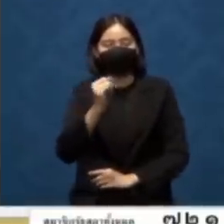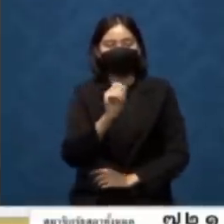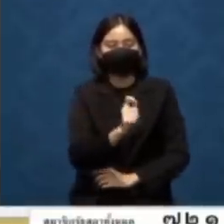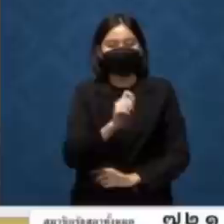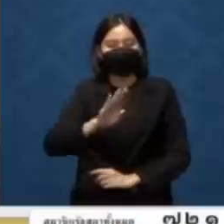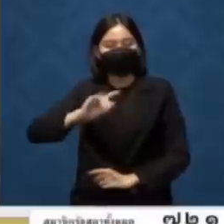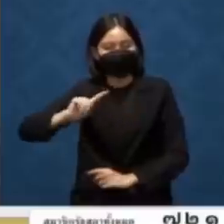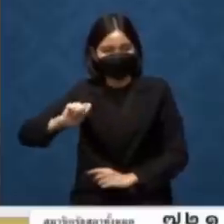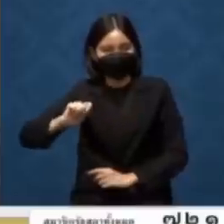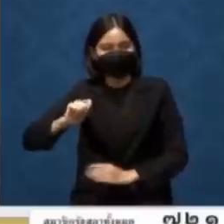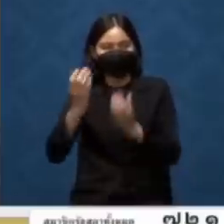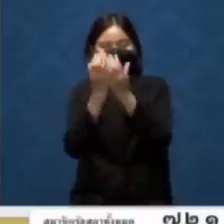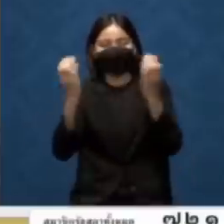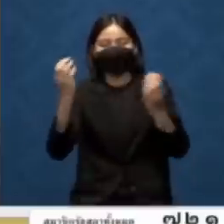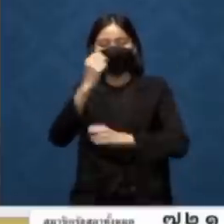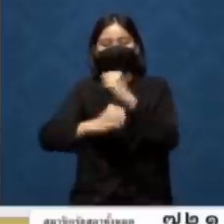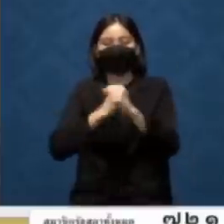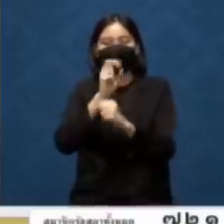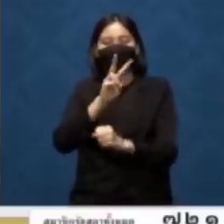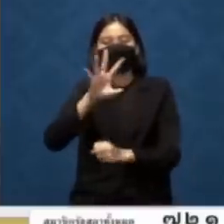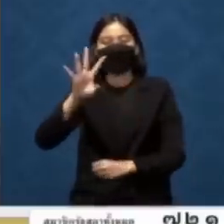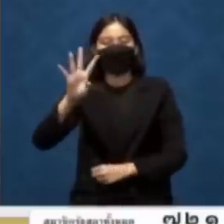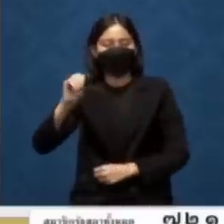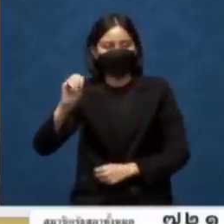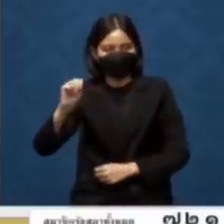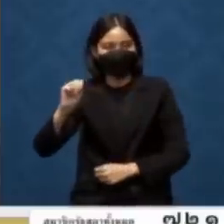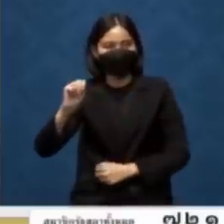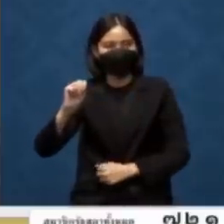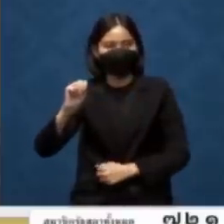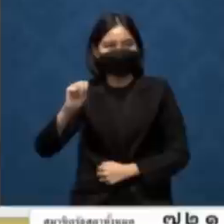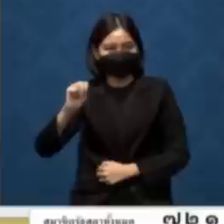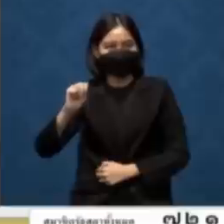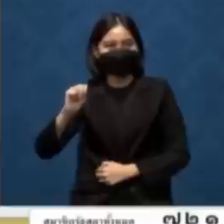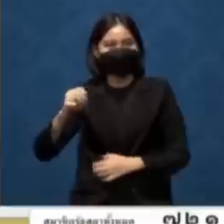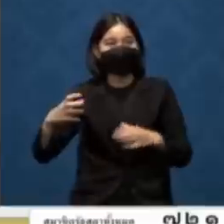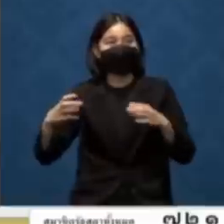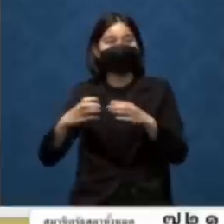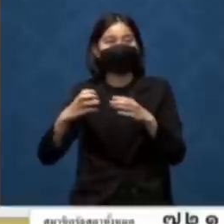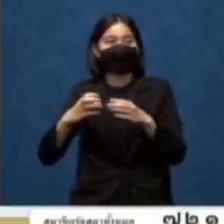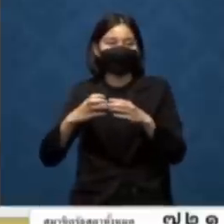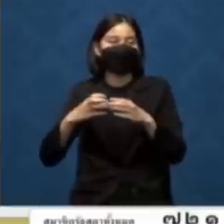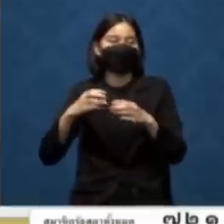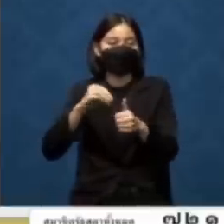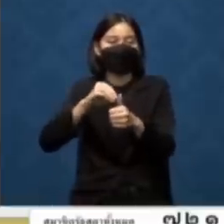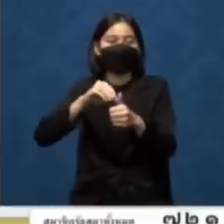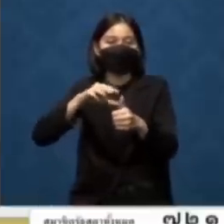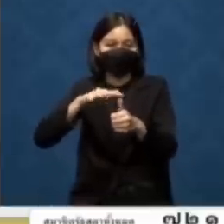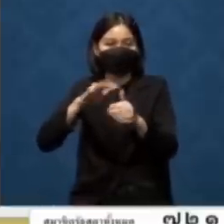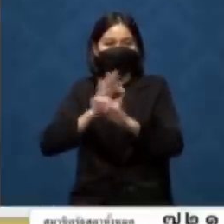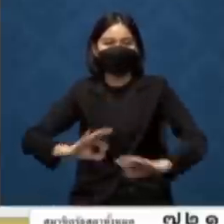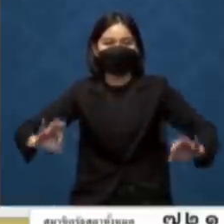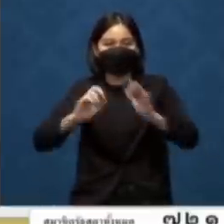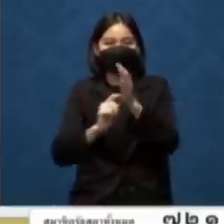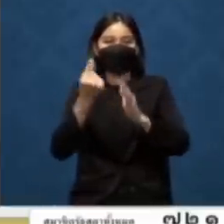หน้ห รวมไปถรธมนumsal40 พักชาตทธธจร.อ exaggerated Chuatingiejก็เปแ่นำสำคญนการเรื่อง